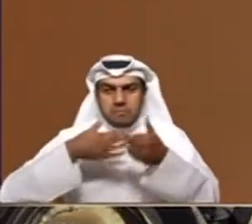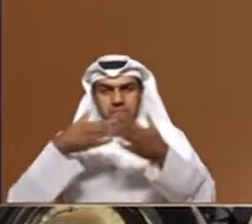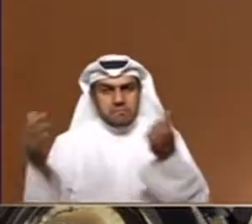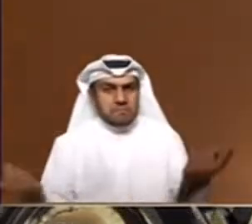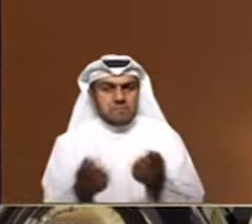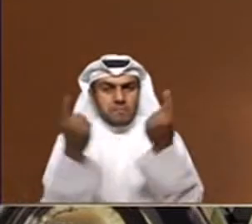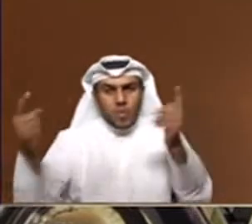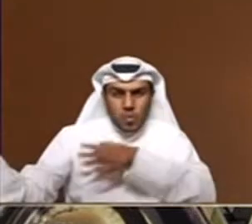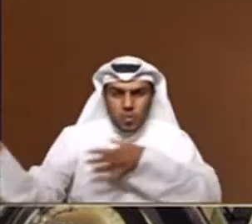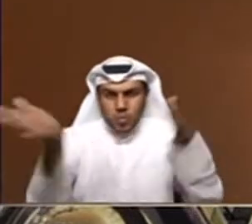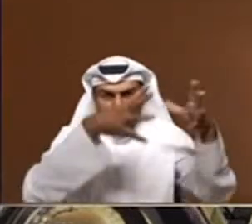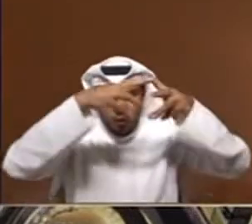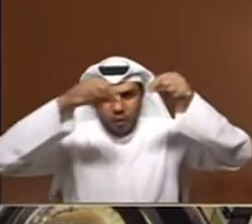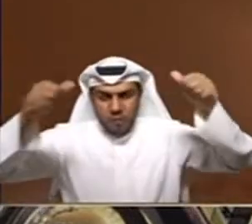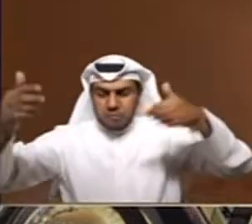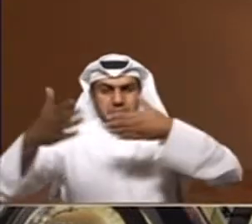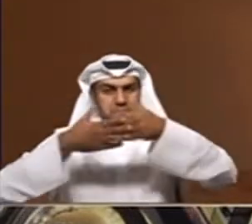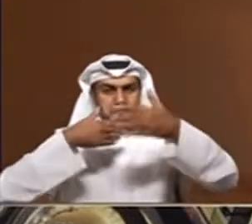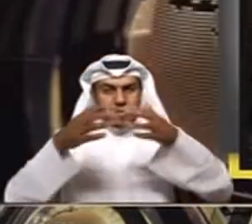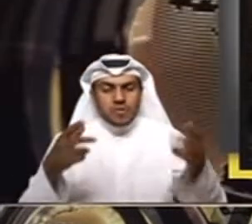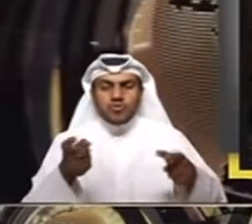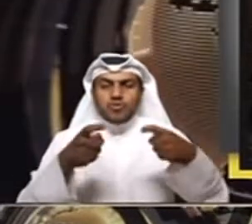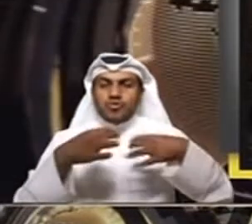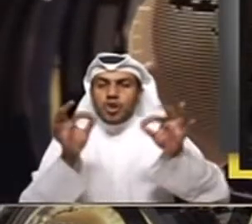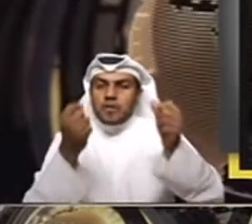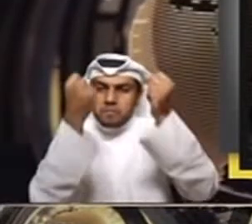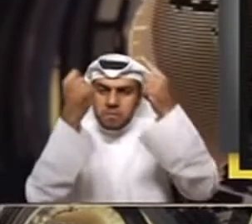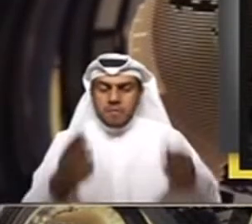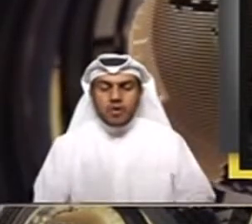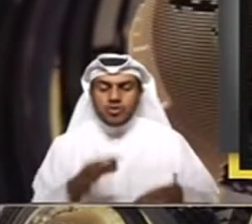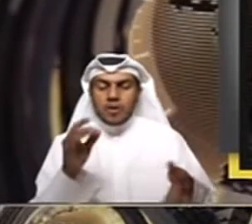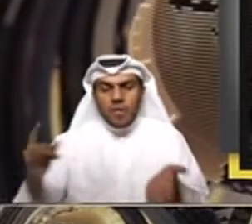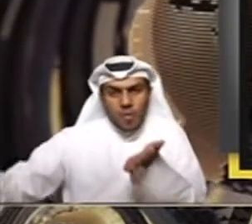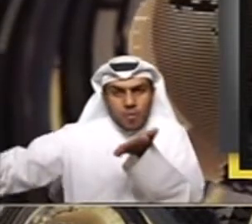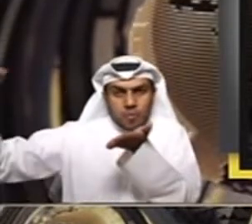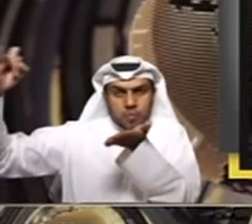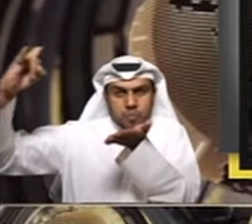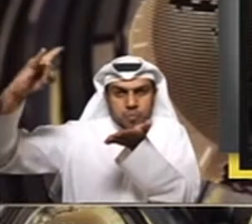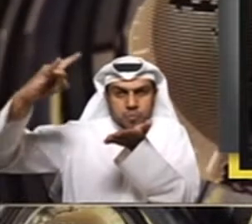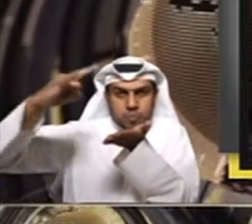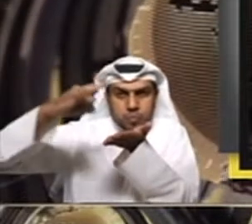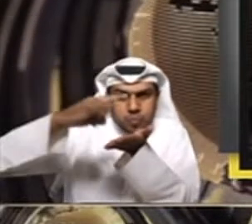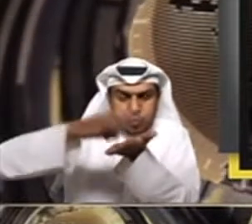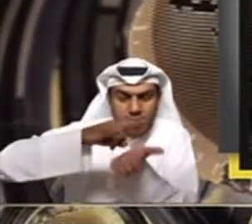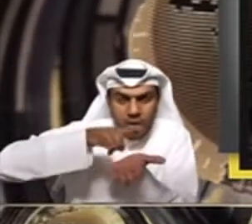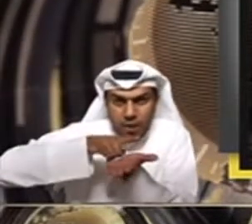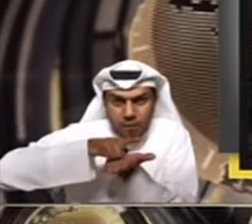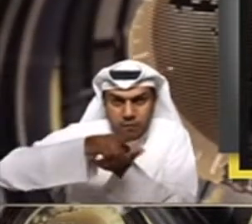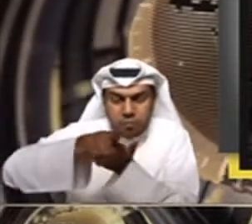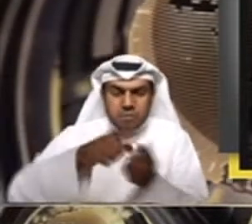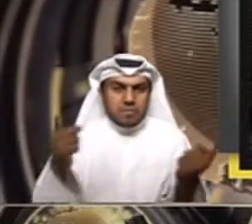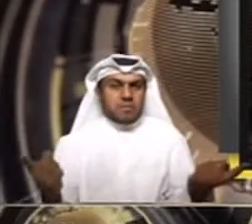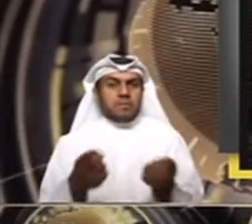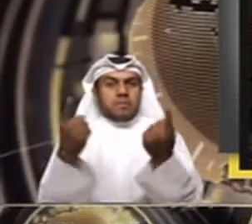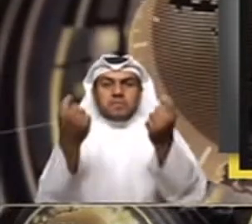الجويه. مثل ما انت عارفه ان الطيارات مجهزه باجهزه تساعدها على الهبوط، وكذلك المطارات مجهزه